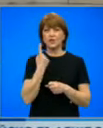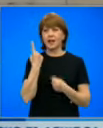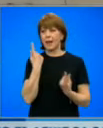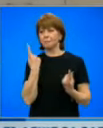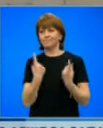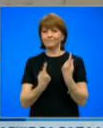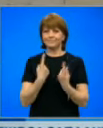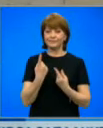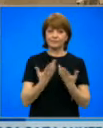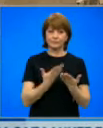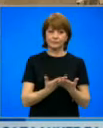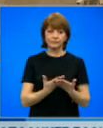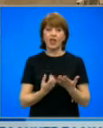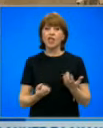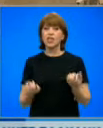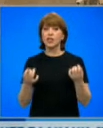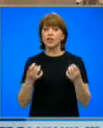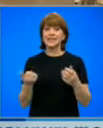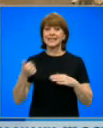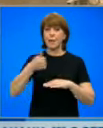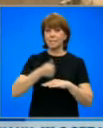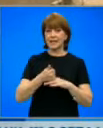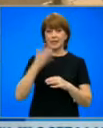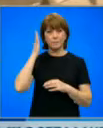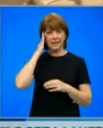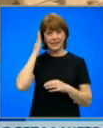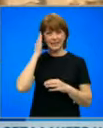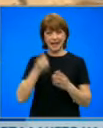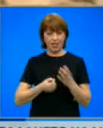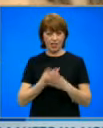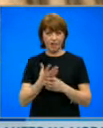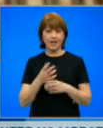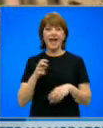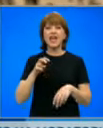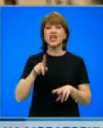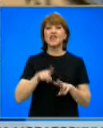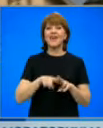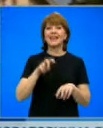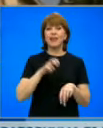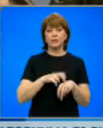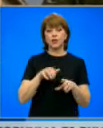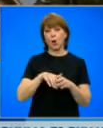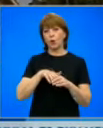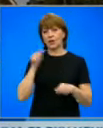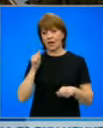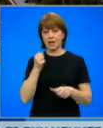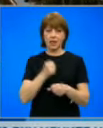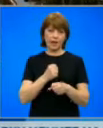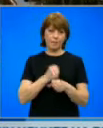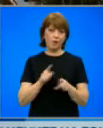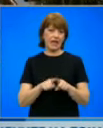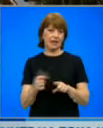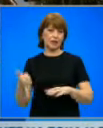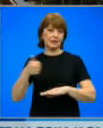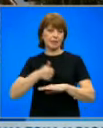днес. Назначеният за нов министър, заместник министър на вътрешните работи Иван Демерджиев, отказа да заеме поста. Според